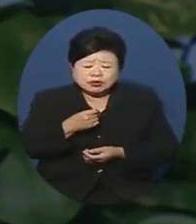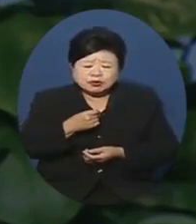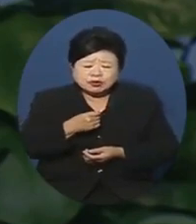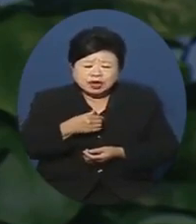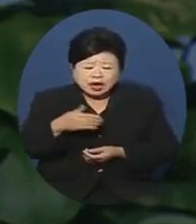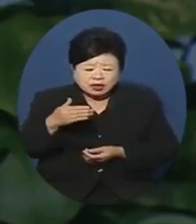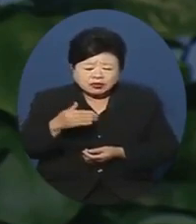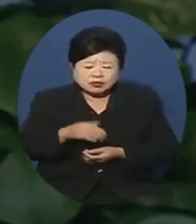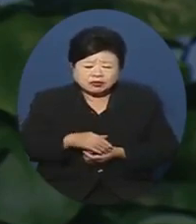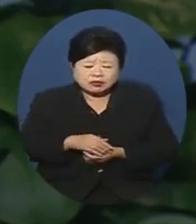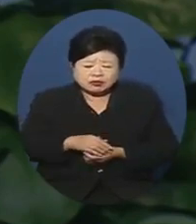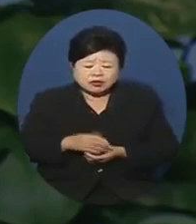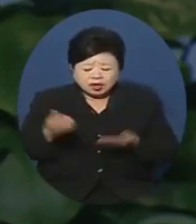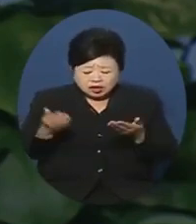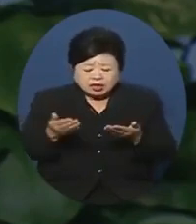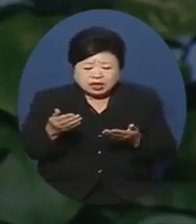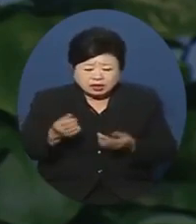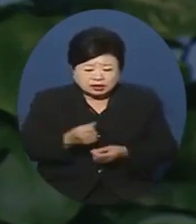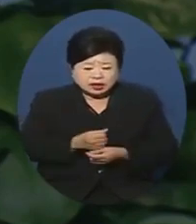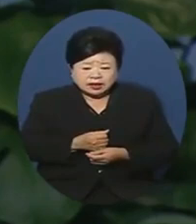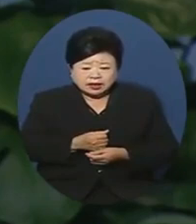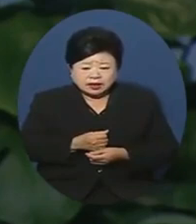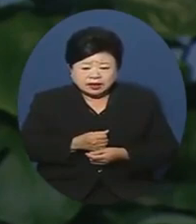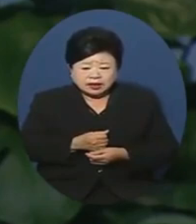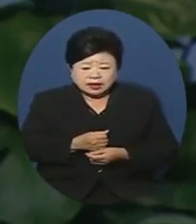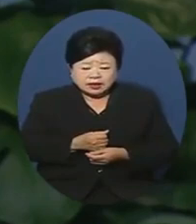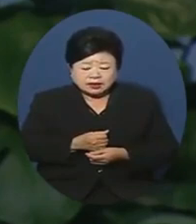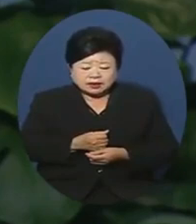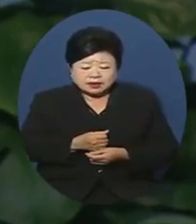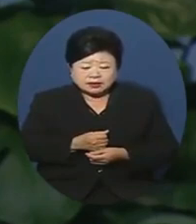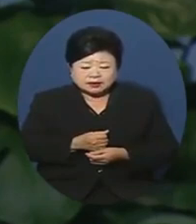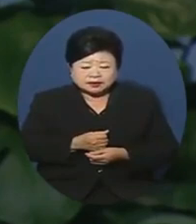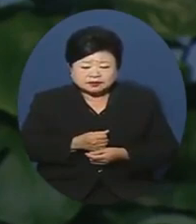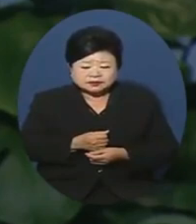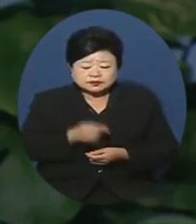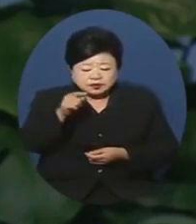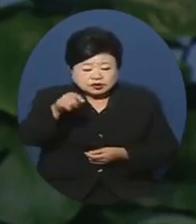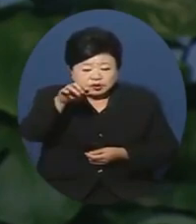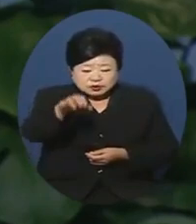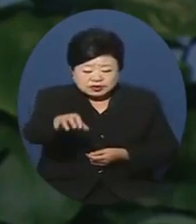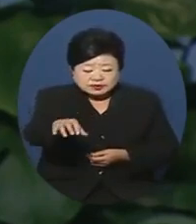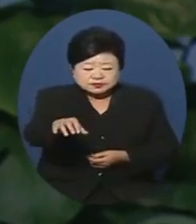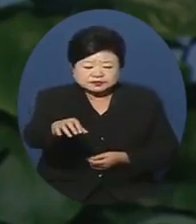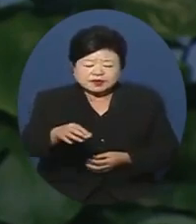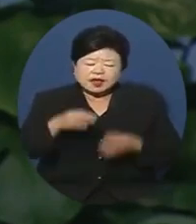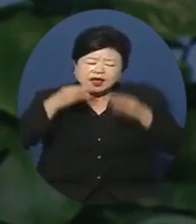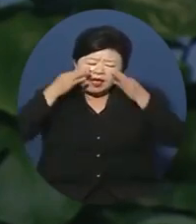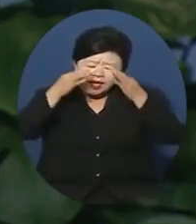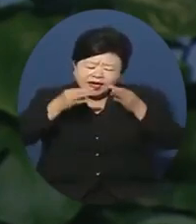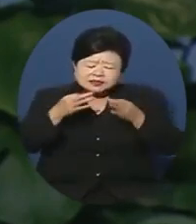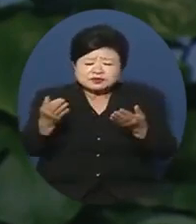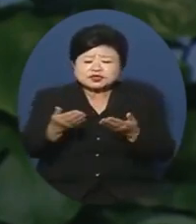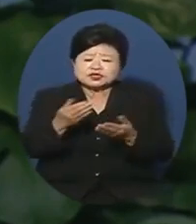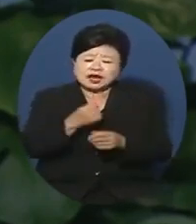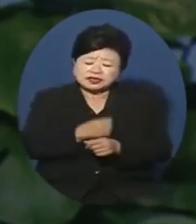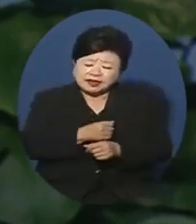일을 하는데 그렇게 애를 쓰면서 일을